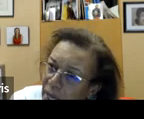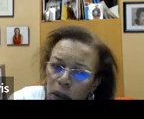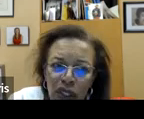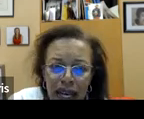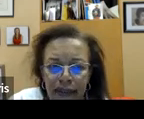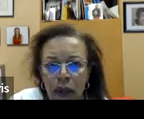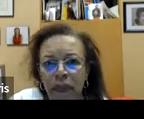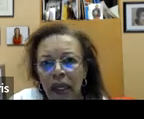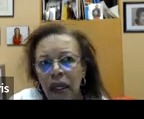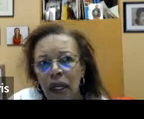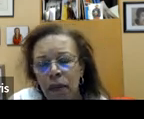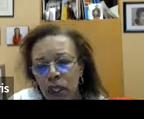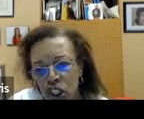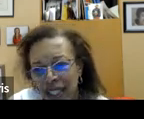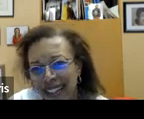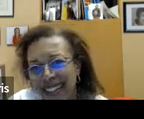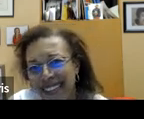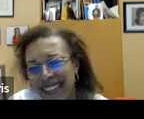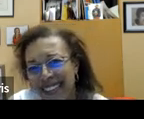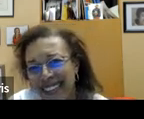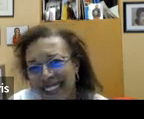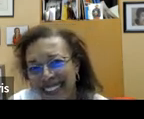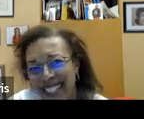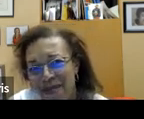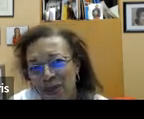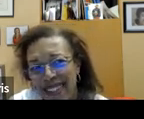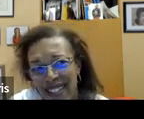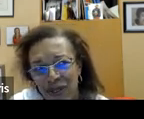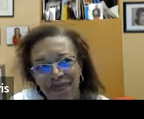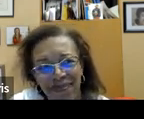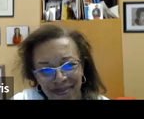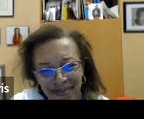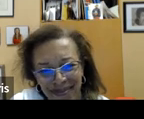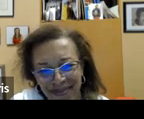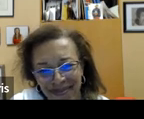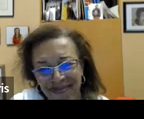favoriser la communication. Prochaine diapositive.